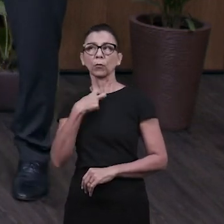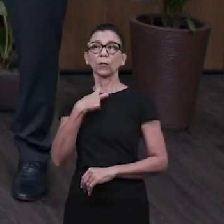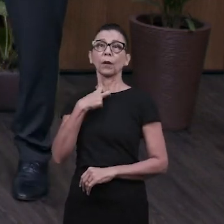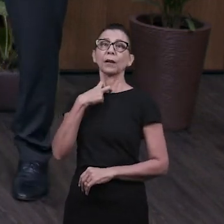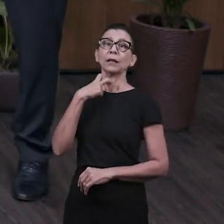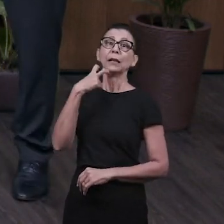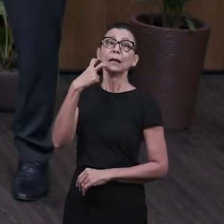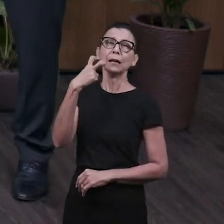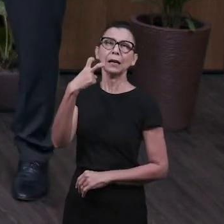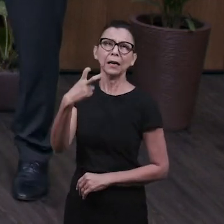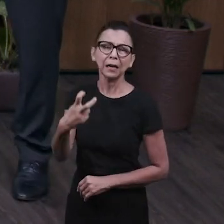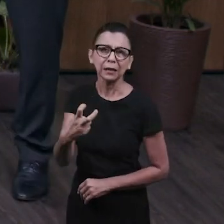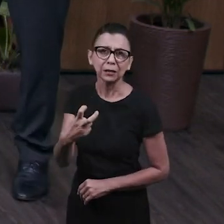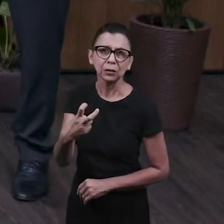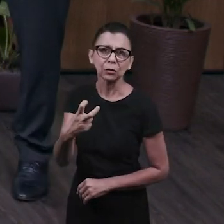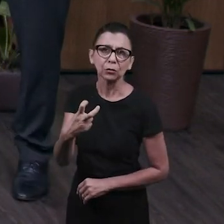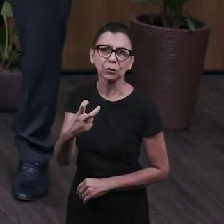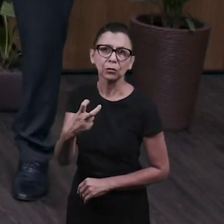Voici l'époux.